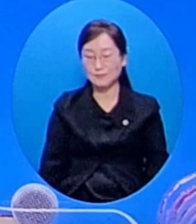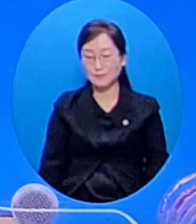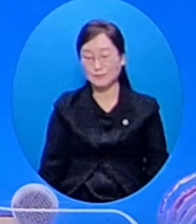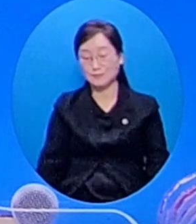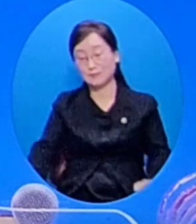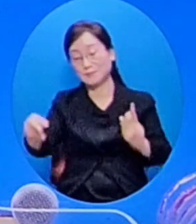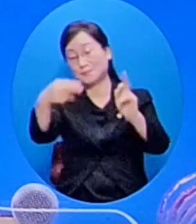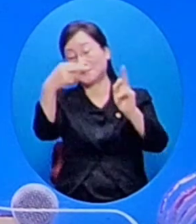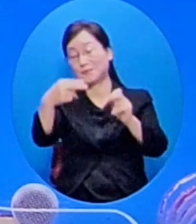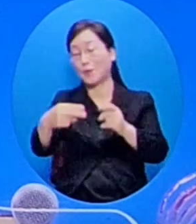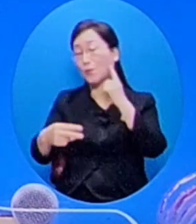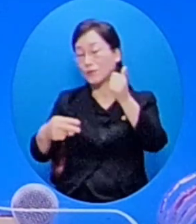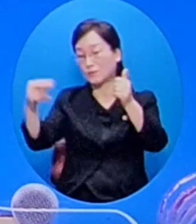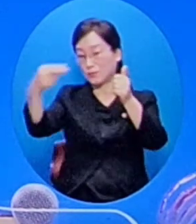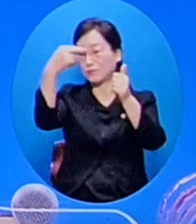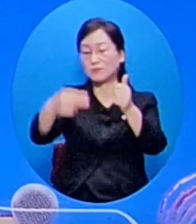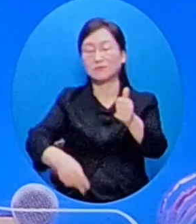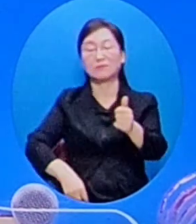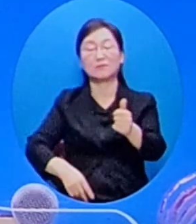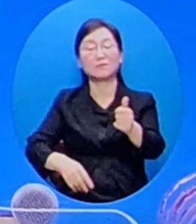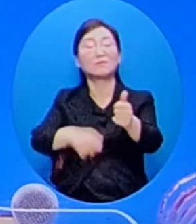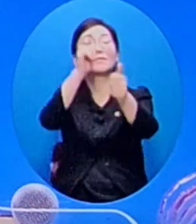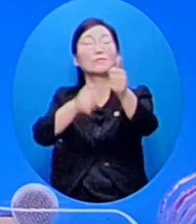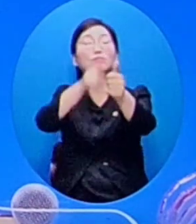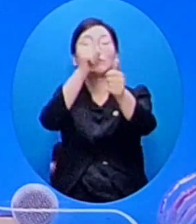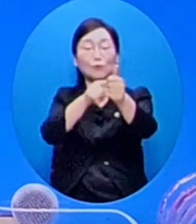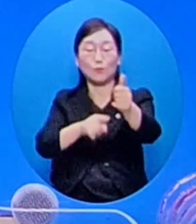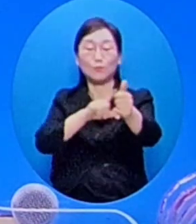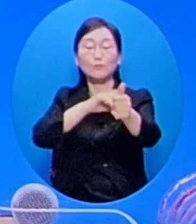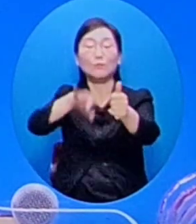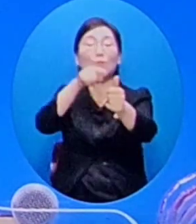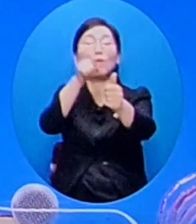자기를 보고 시비를 겁니다. 당신 왜 나보다 먼저 올라와 있어?